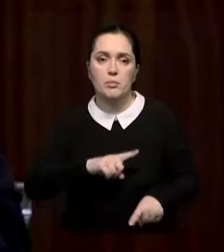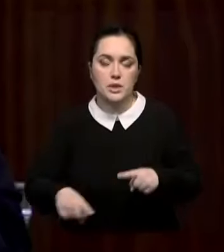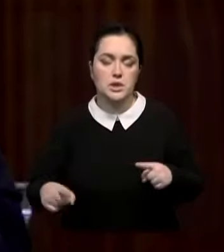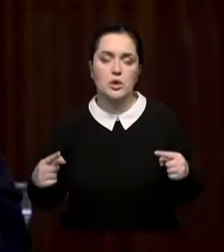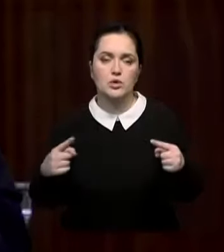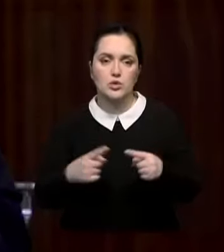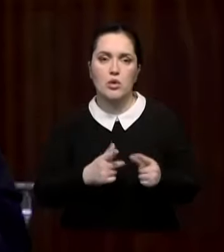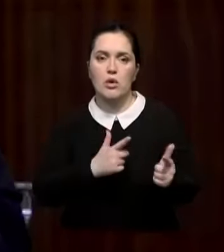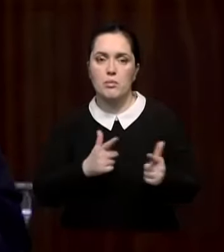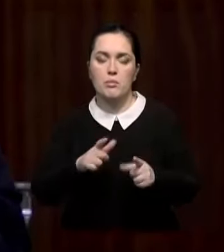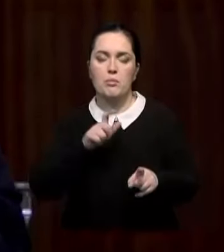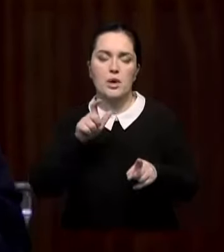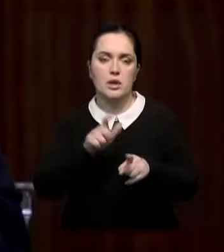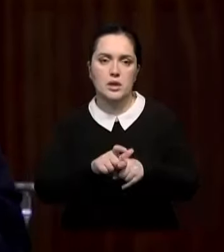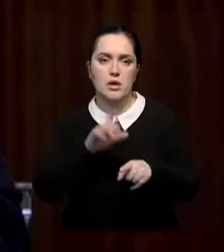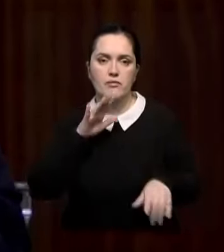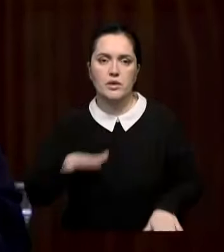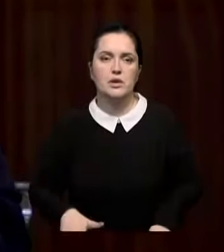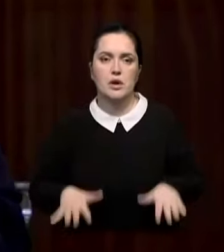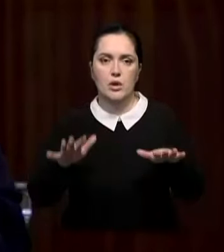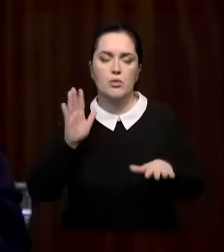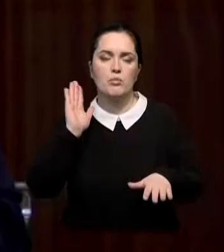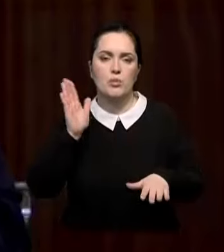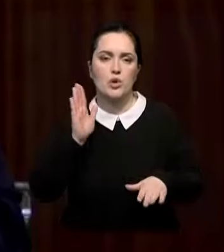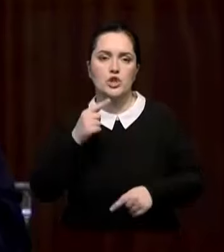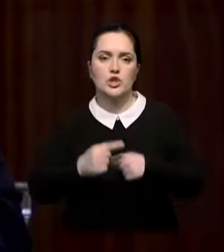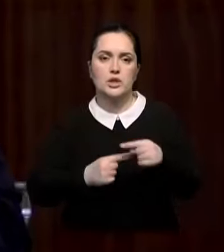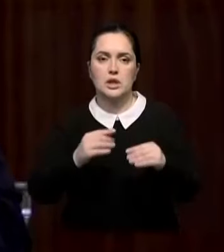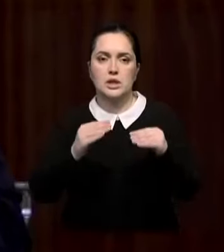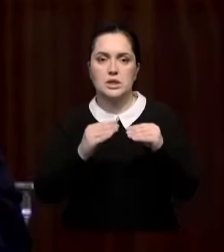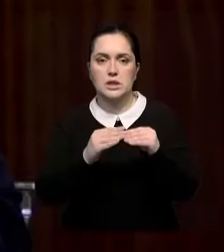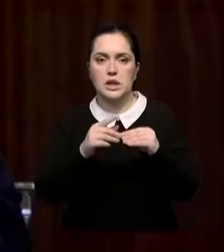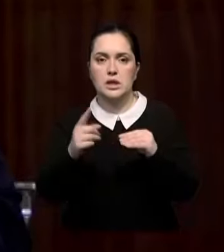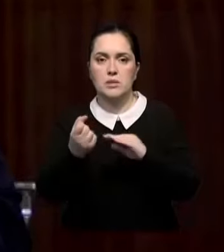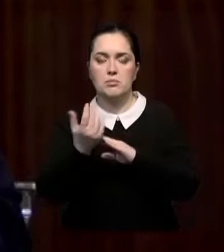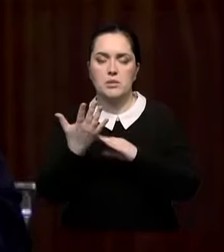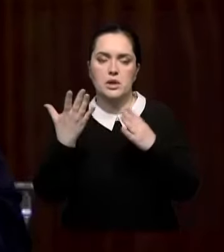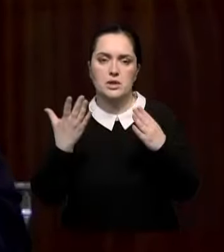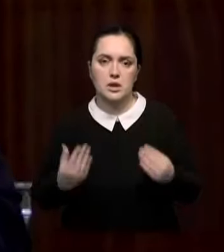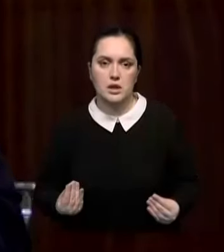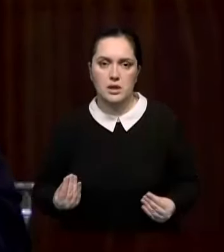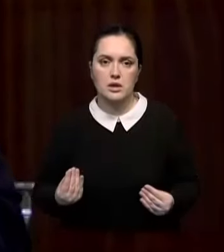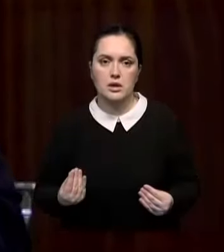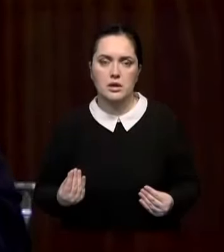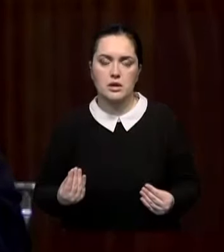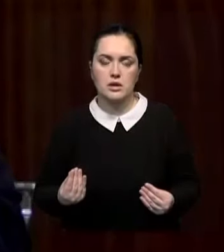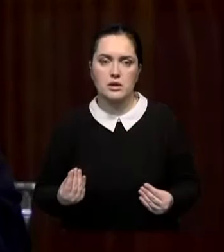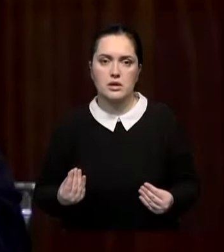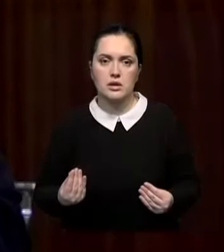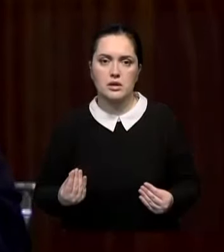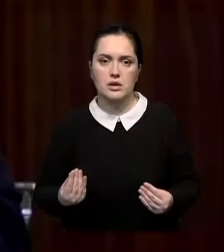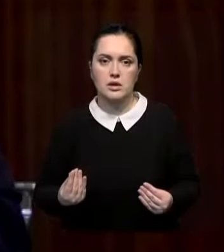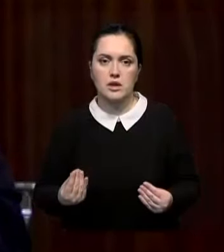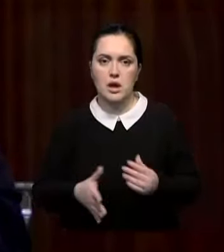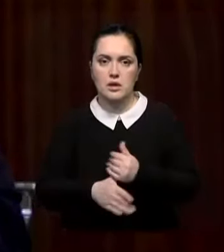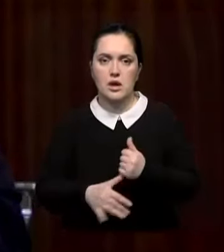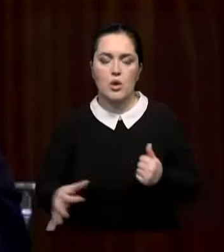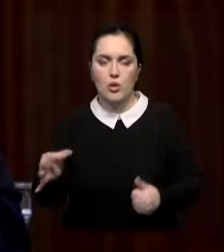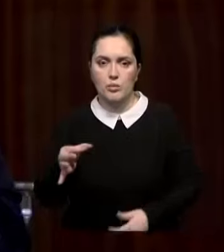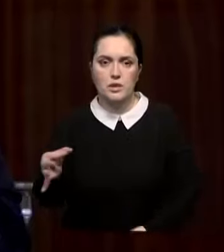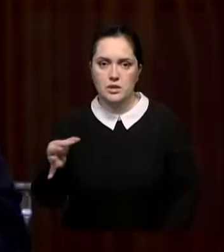четко подготовиться к большой воде, которая будет через 15-20 дней в Атырауской